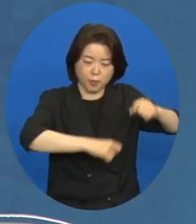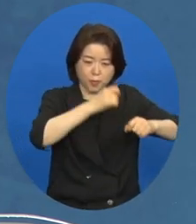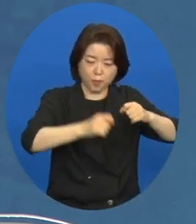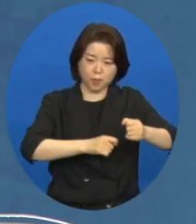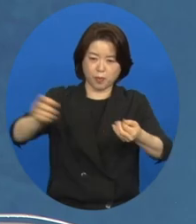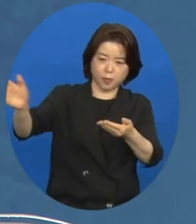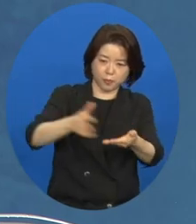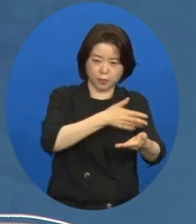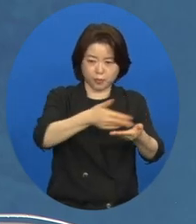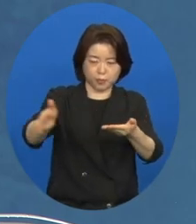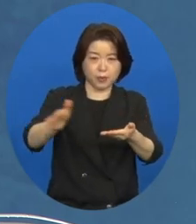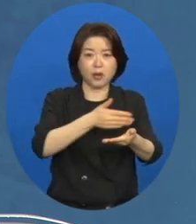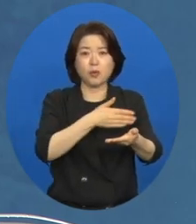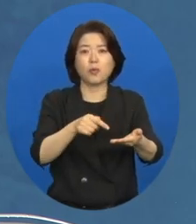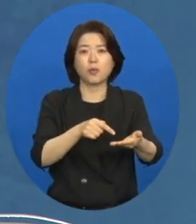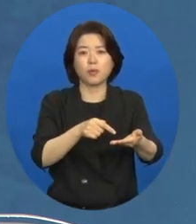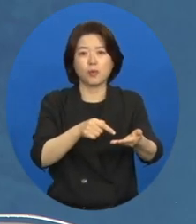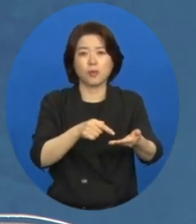칠하고